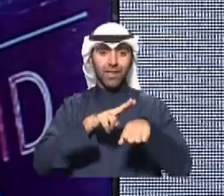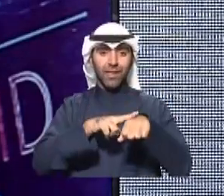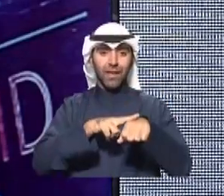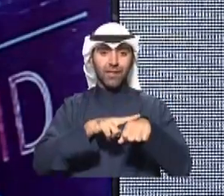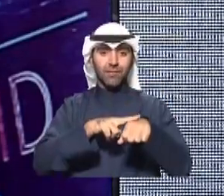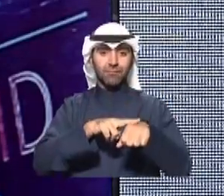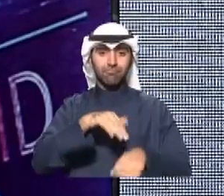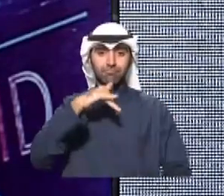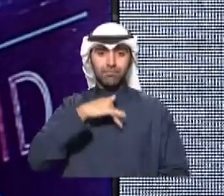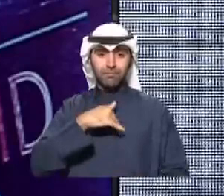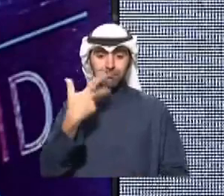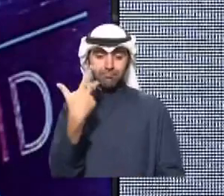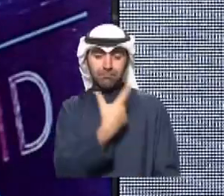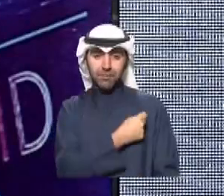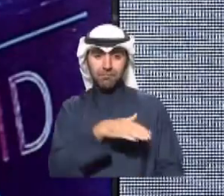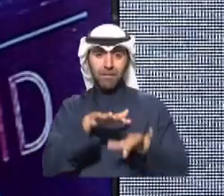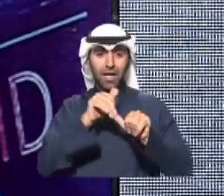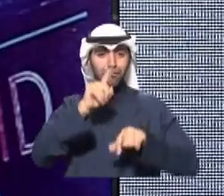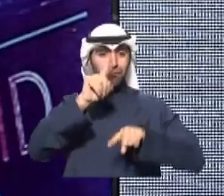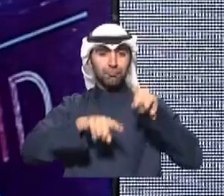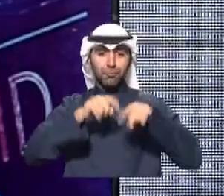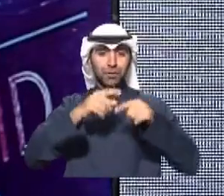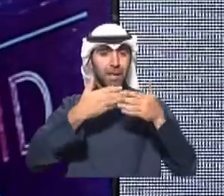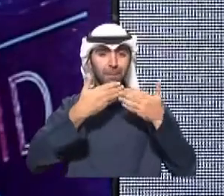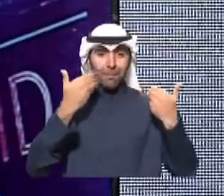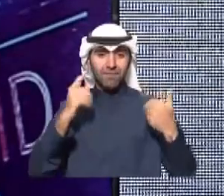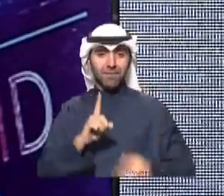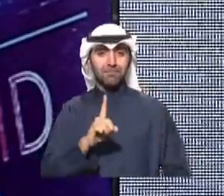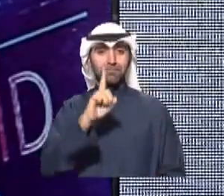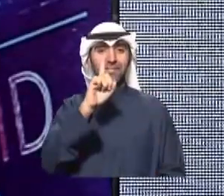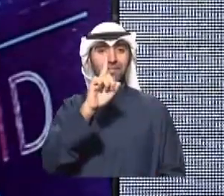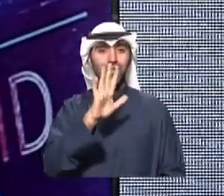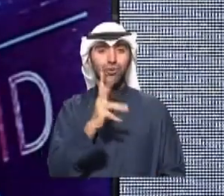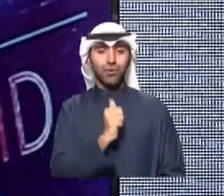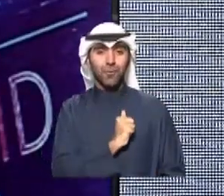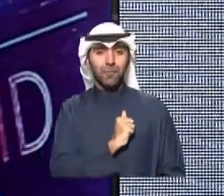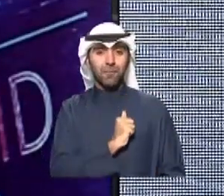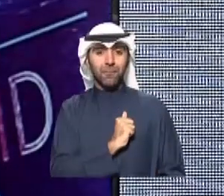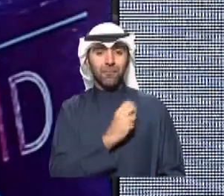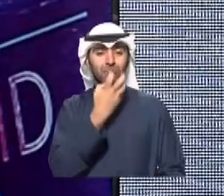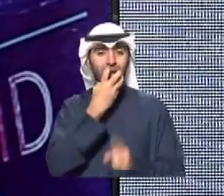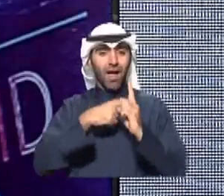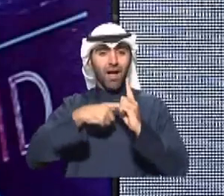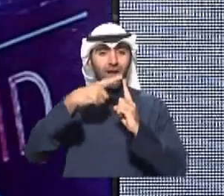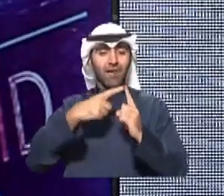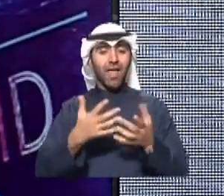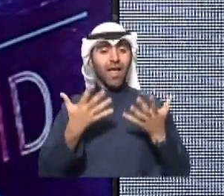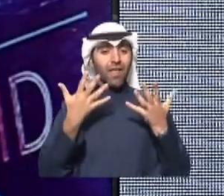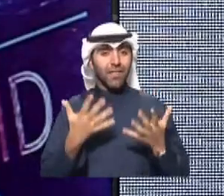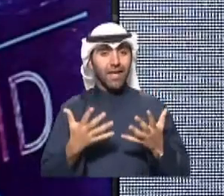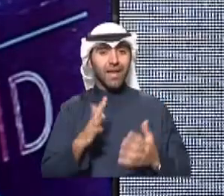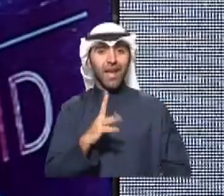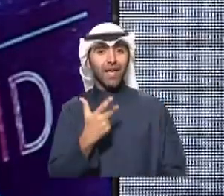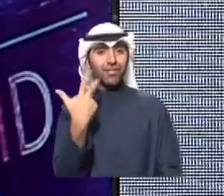جدا خفيفة، مثل التورم من مكان التطعيم نفسه، الثقل الخفيف بالإيد بالذات اللي يصير